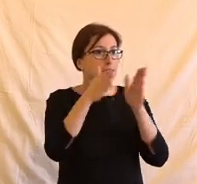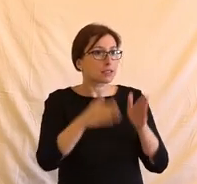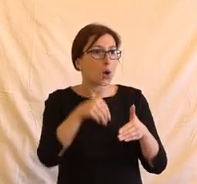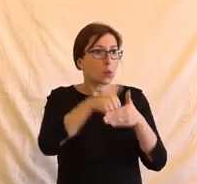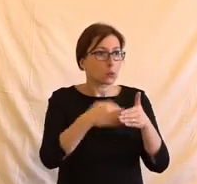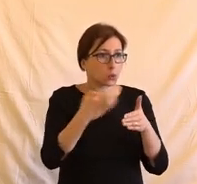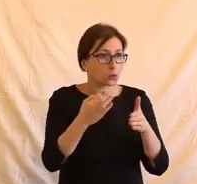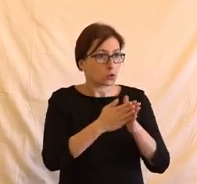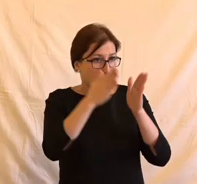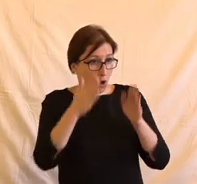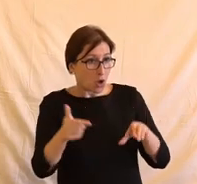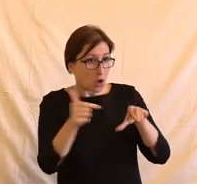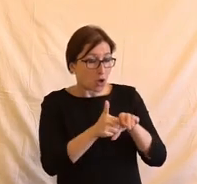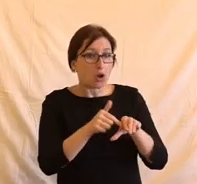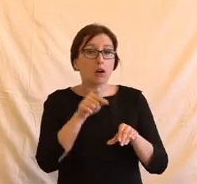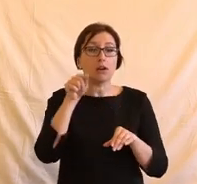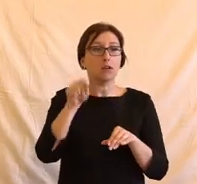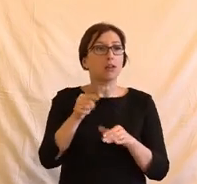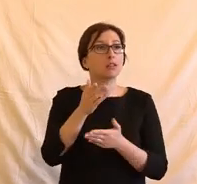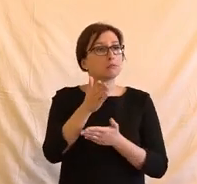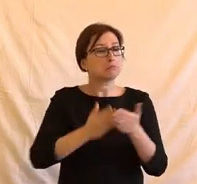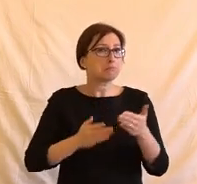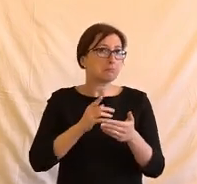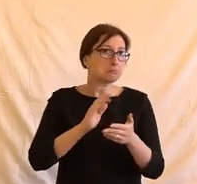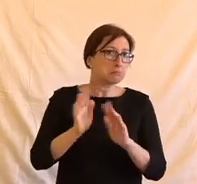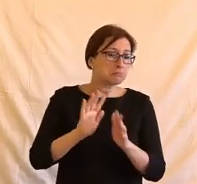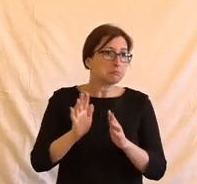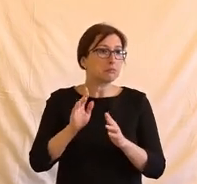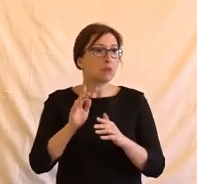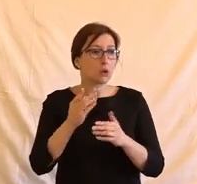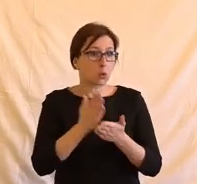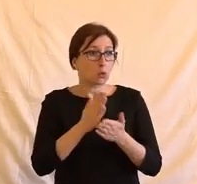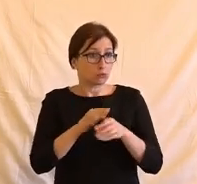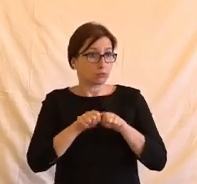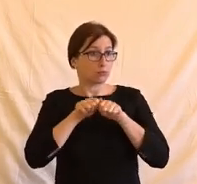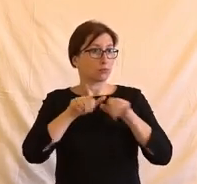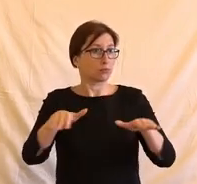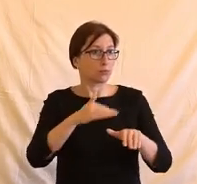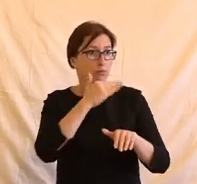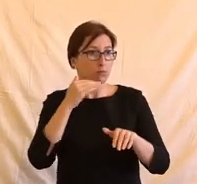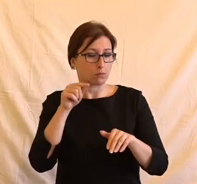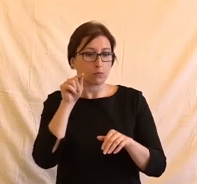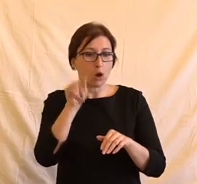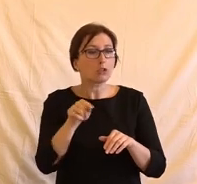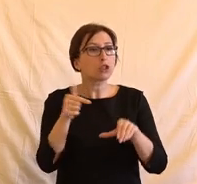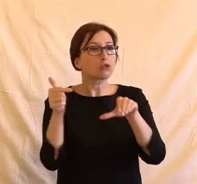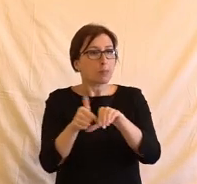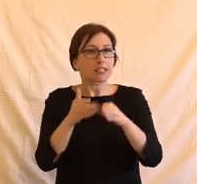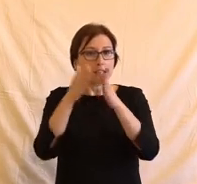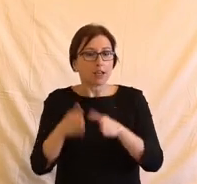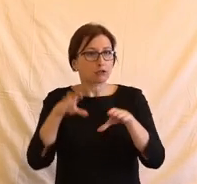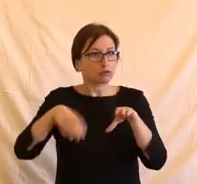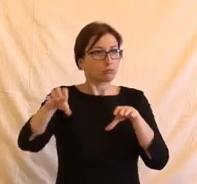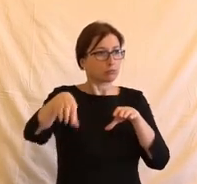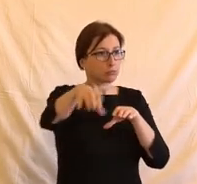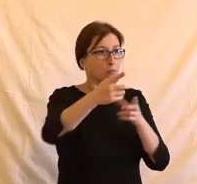spisovně čerpací stanice, tak ještě, ač jsou už ty dobíječky nebo